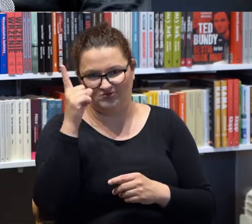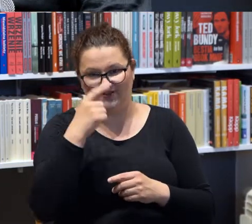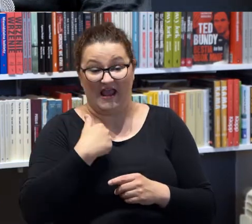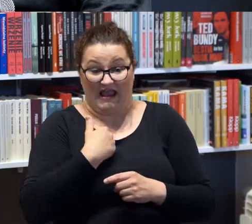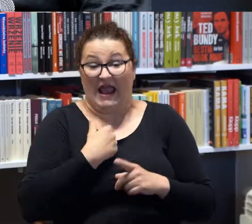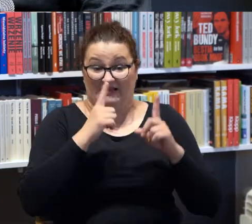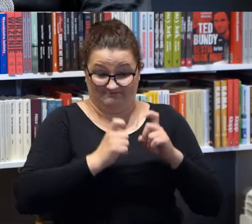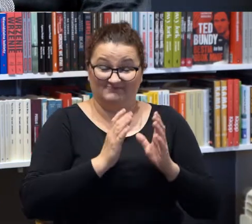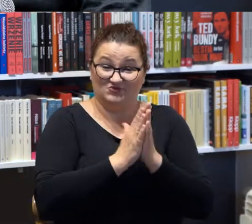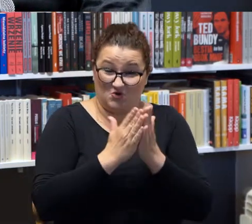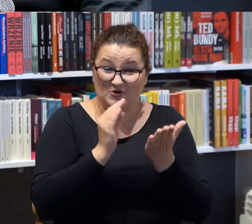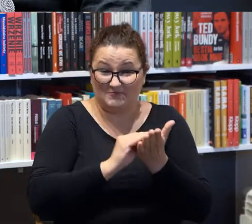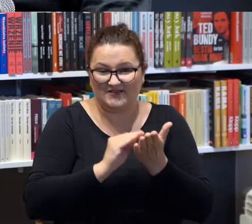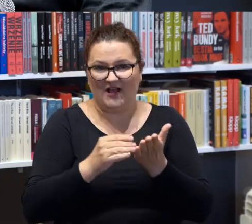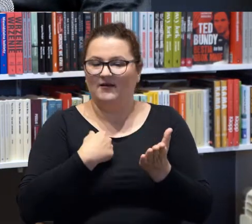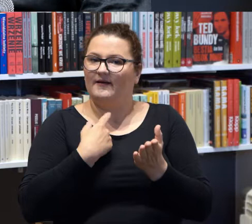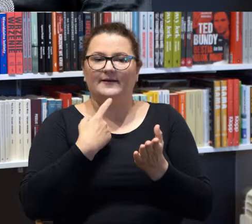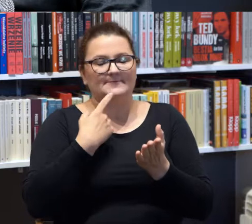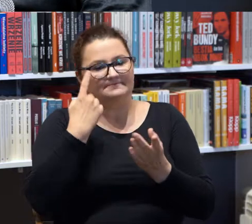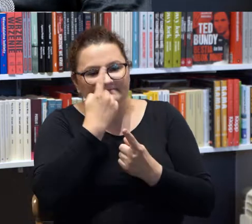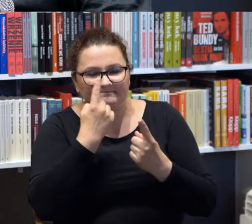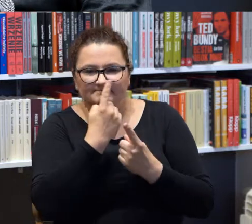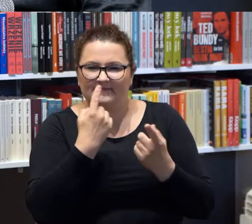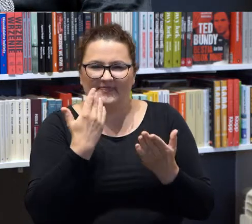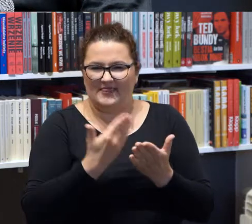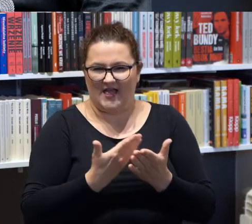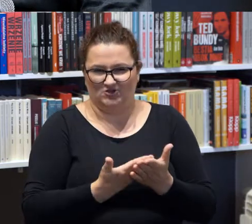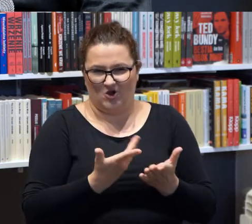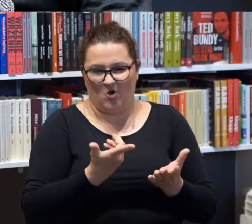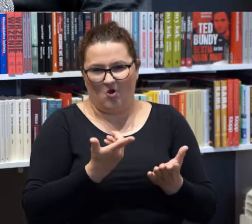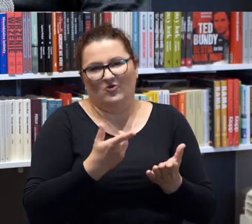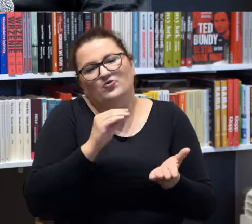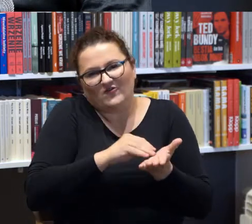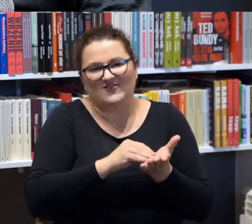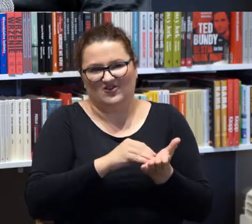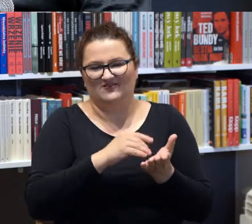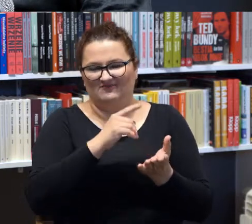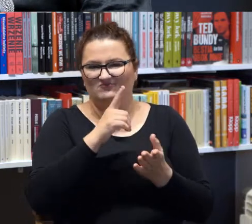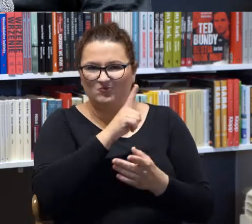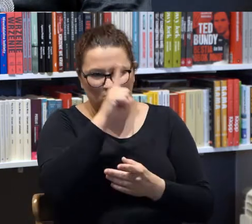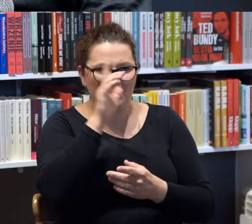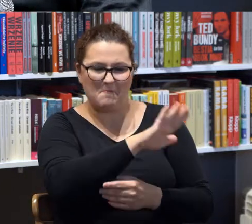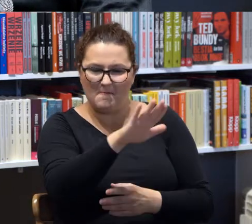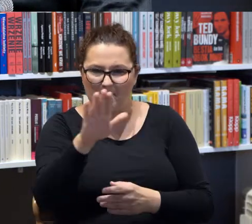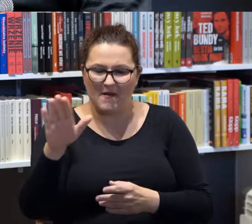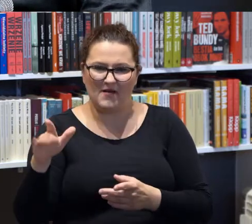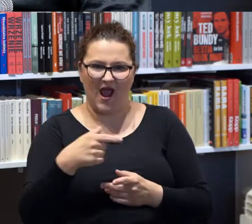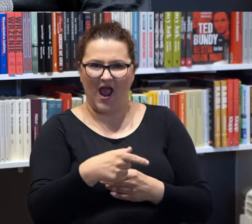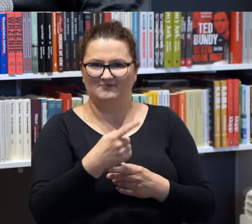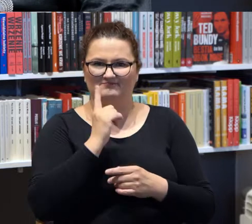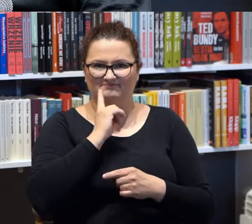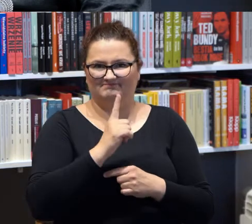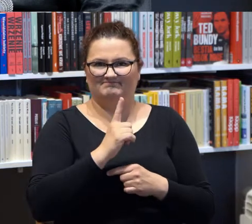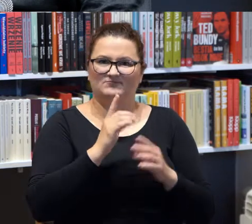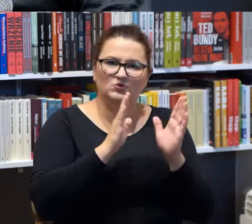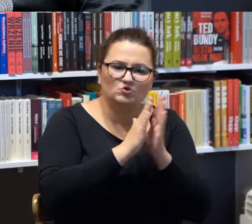tę książkę, dlaczego doświadczenie w sumie powszechne, ono nie znajduje swojej reprezentacji